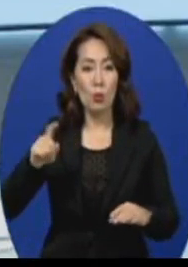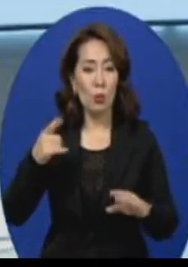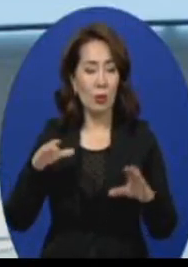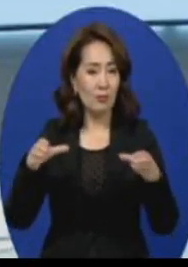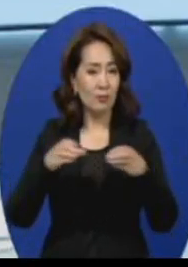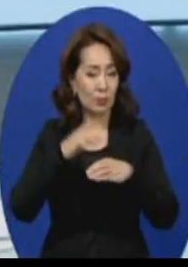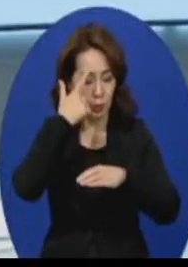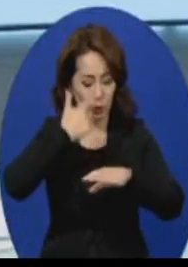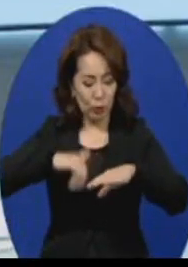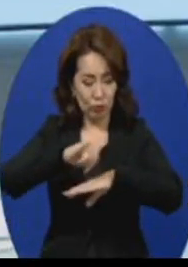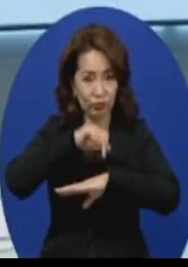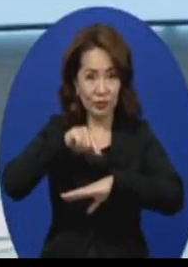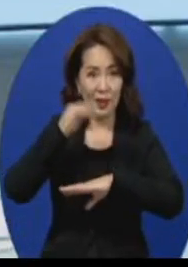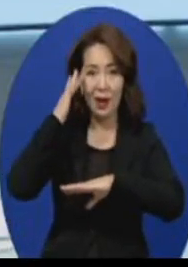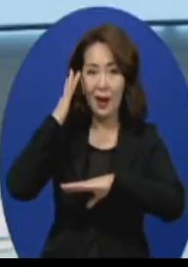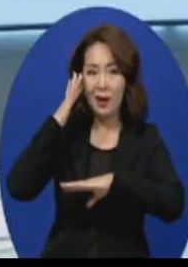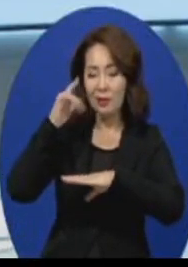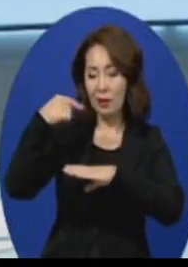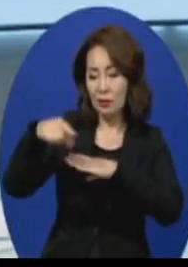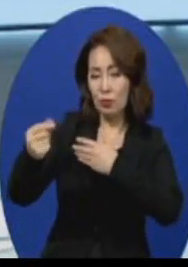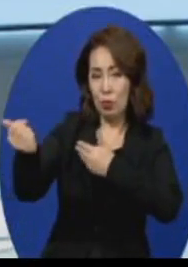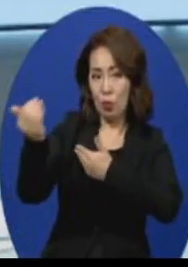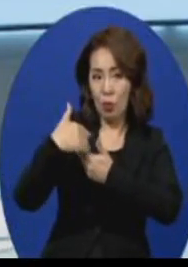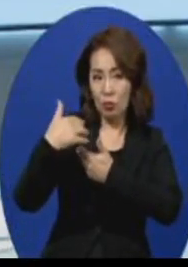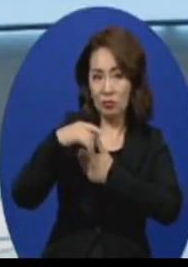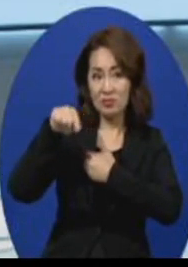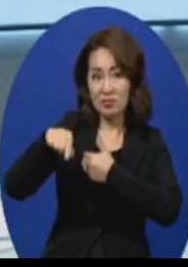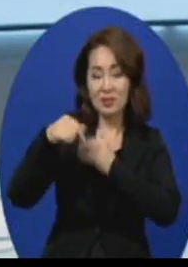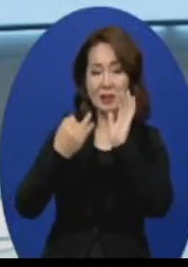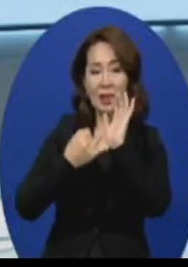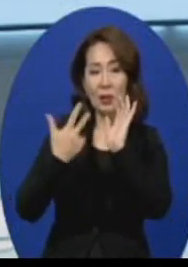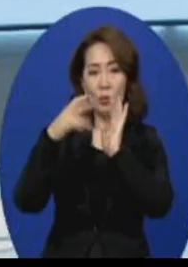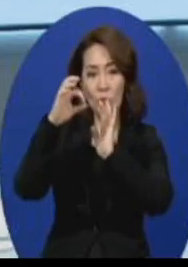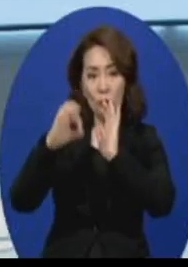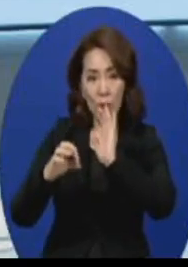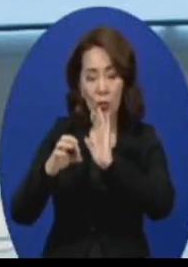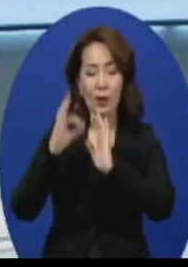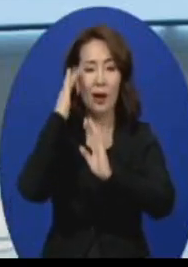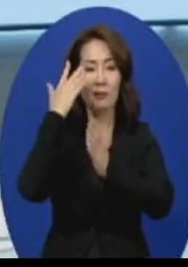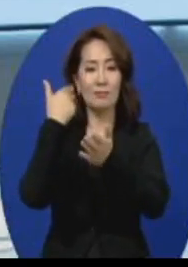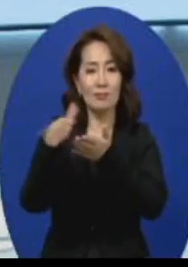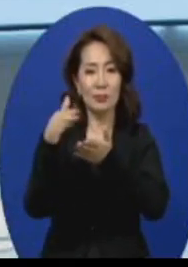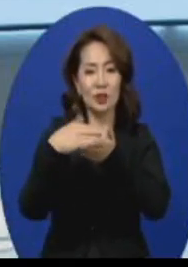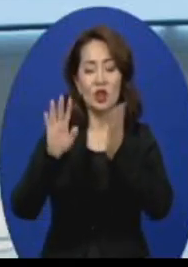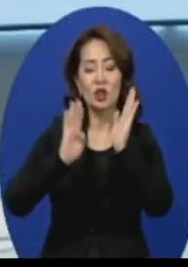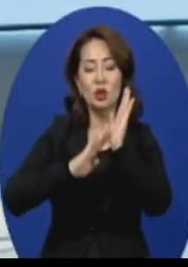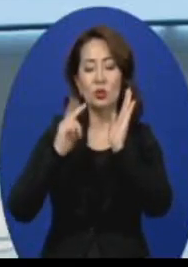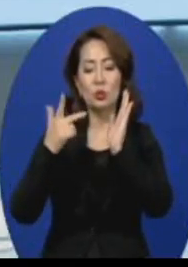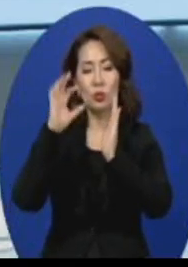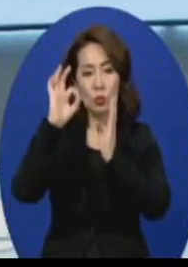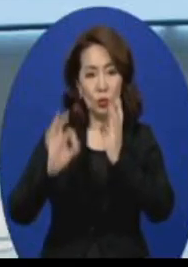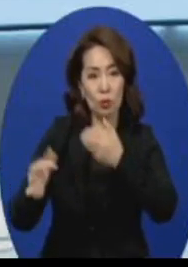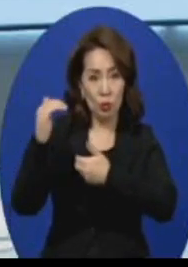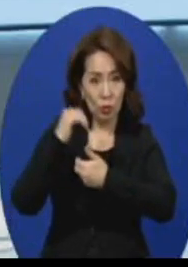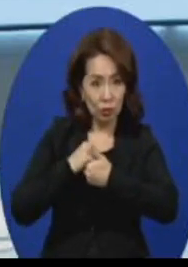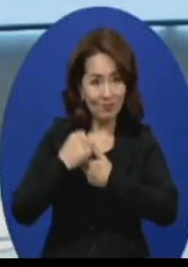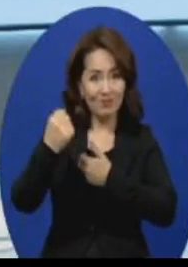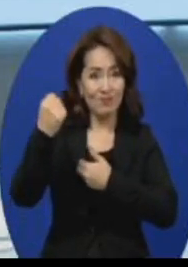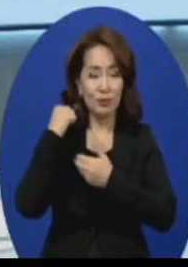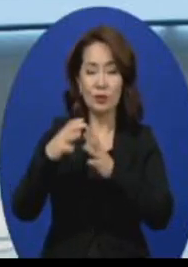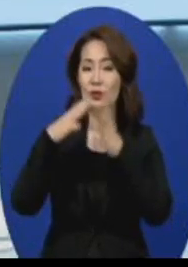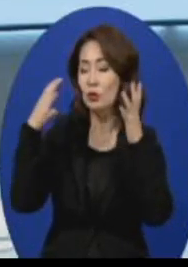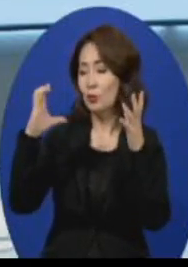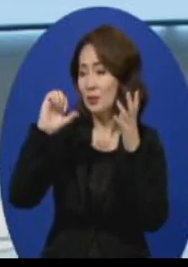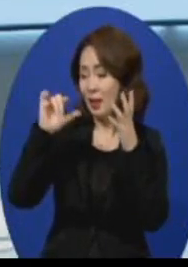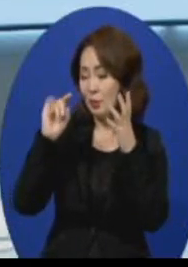Улс орныхаа манай улсын гадаадын хөрөнгө оруулалтын 73%, экспортын 94% эзэлдэг том салбар. Улс орныхан салбарын мэргэжилтнүүдийн үзэж байгаагаар